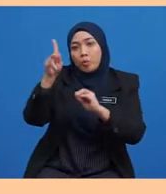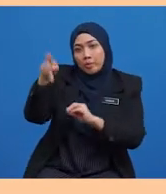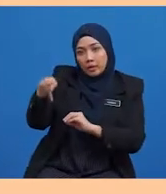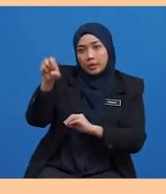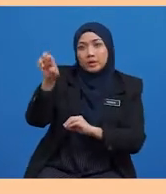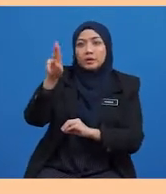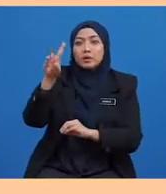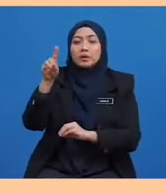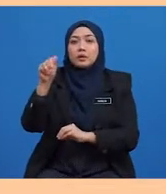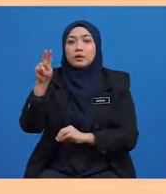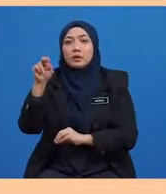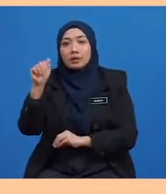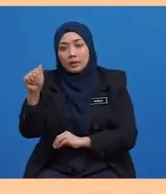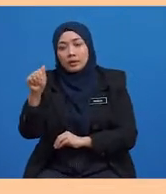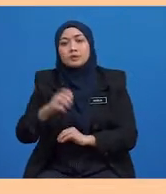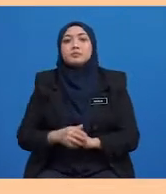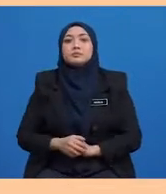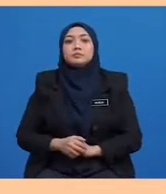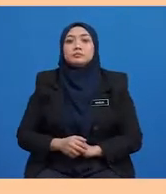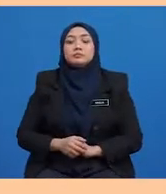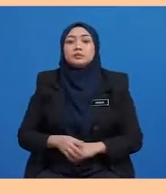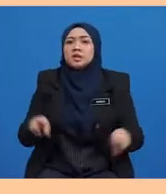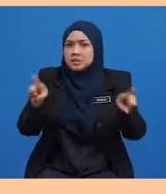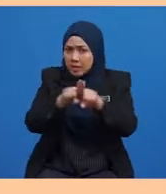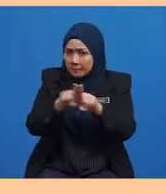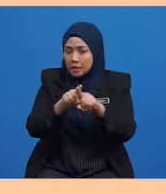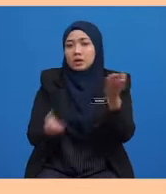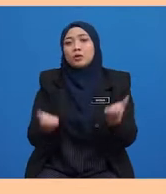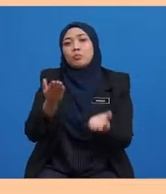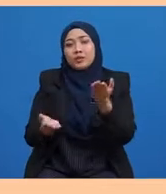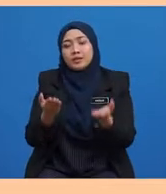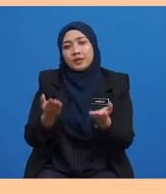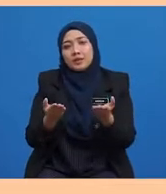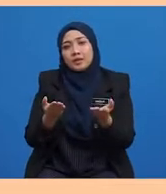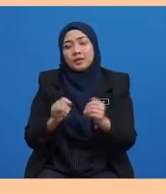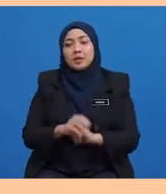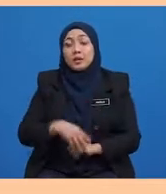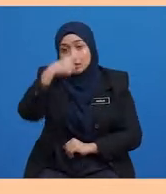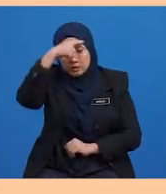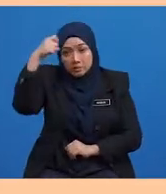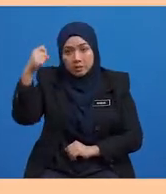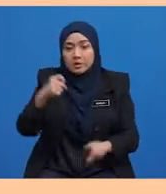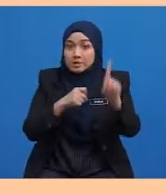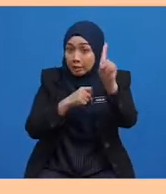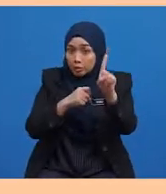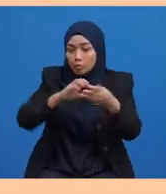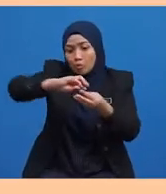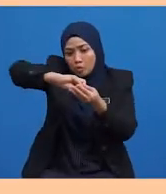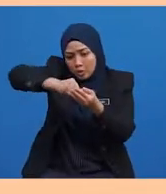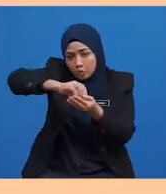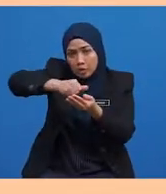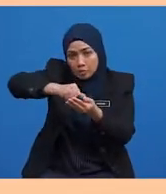betul murid-murid. Jawapannya adalah sama kemungkinan. Ini kerana sebiji dadu